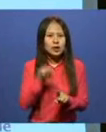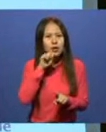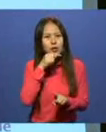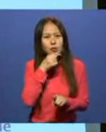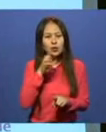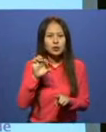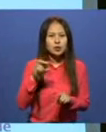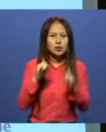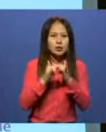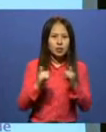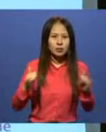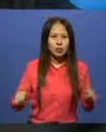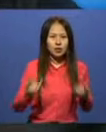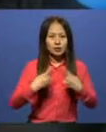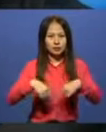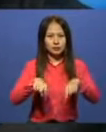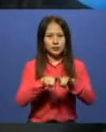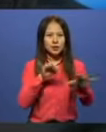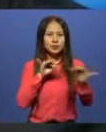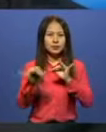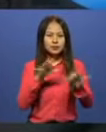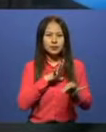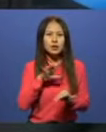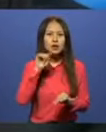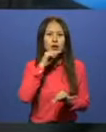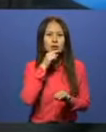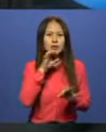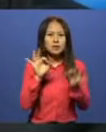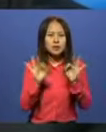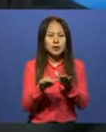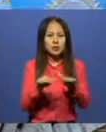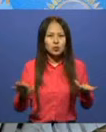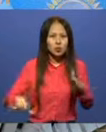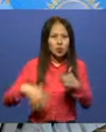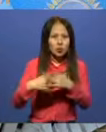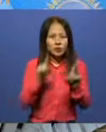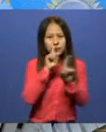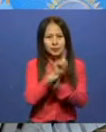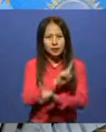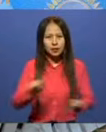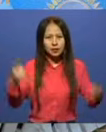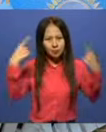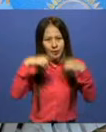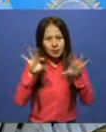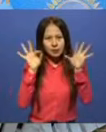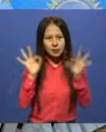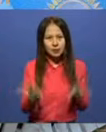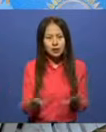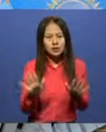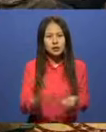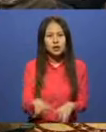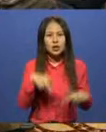экономикалық әлеуметтік дамуға үлес қосу төңірегінде пікір алысты. Экономика сымбатты елдердің инновациялық модернизациялық табысының негізі дұрыс құндылықтар